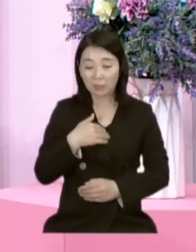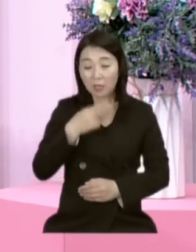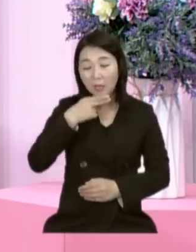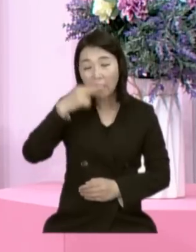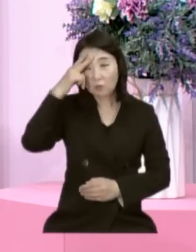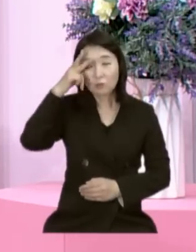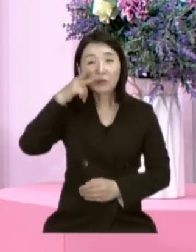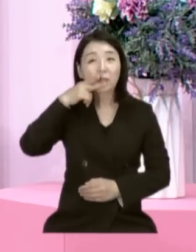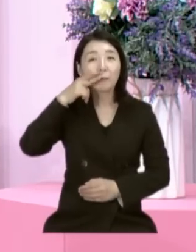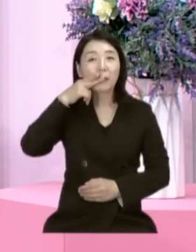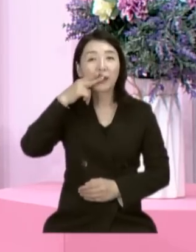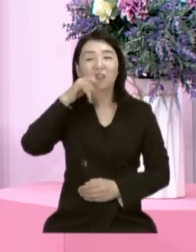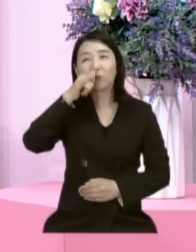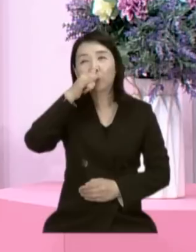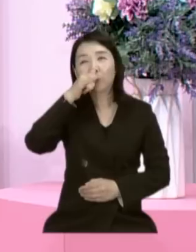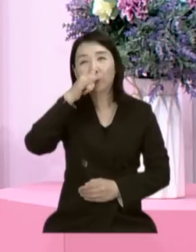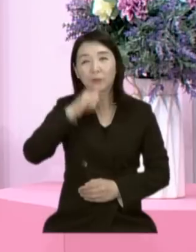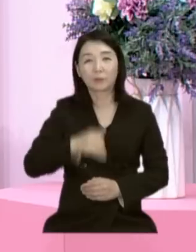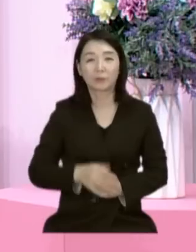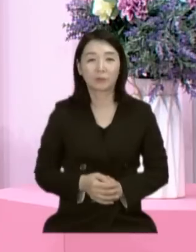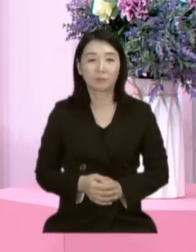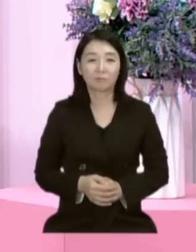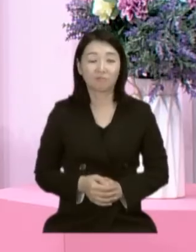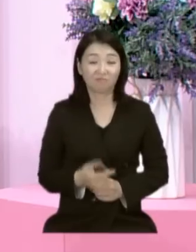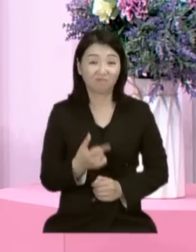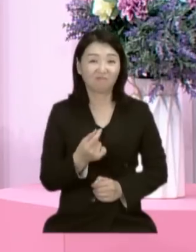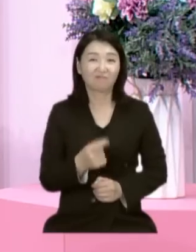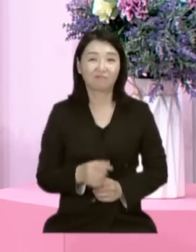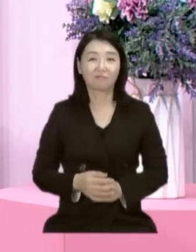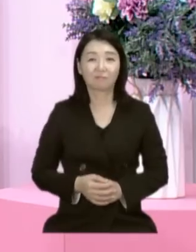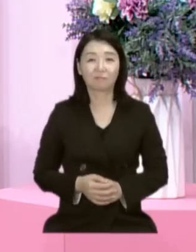술, 담배를 하는 사람이에요. 아, 그때? 그럼요.